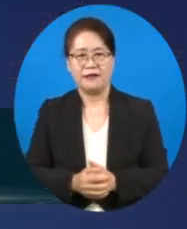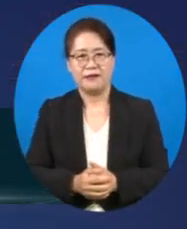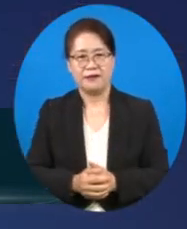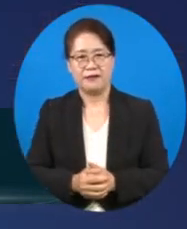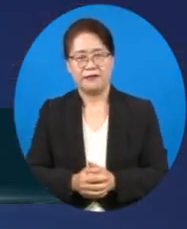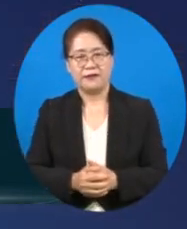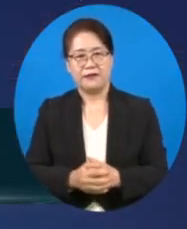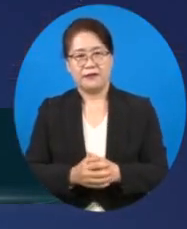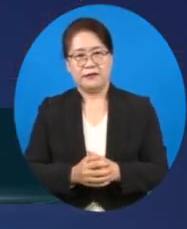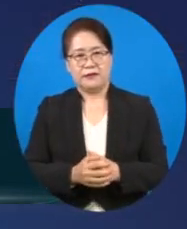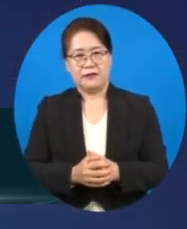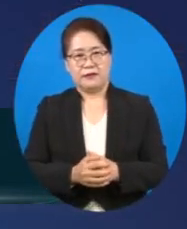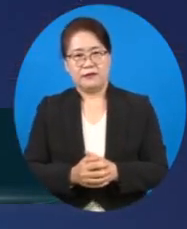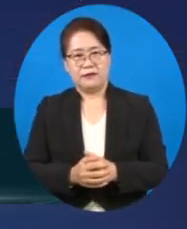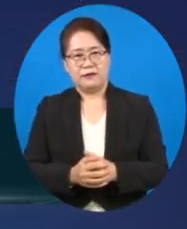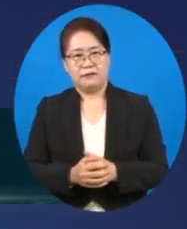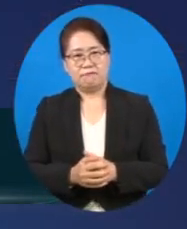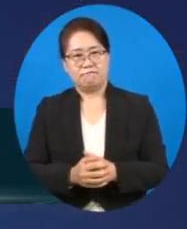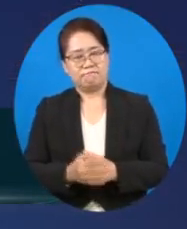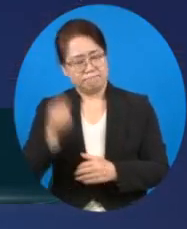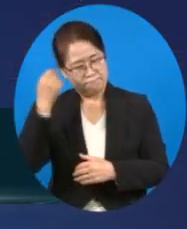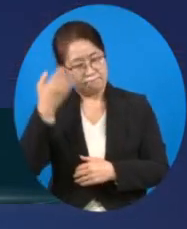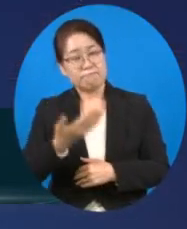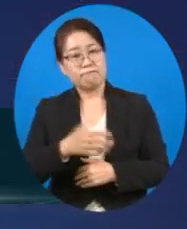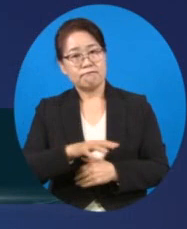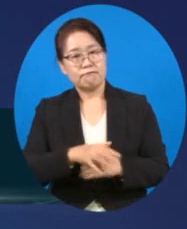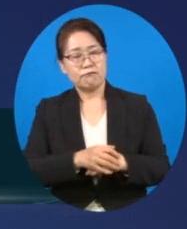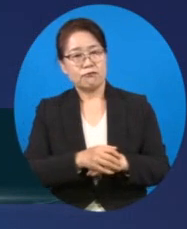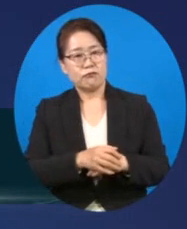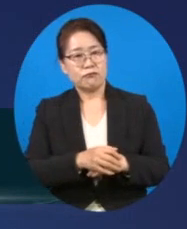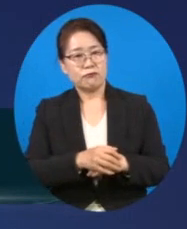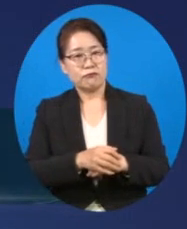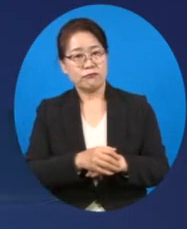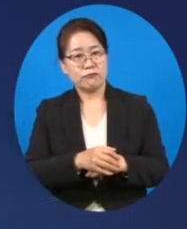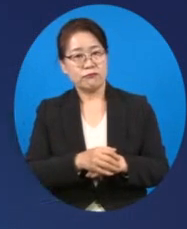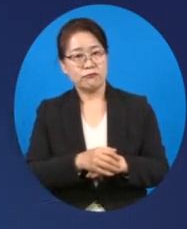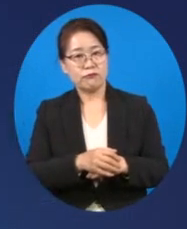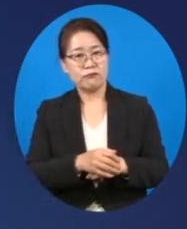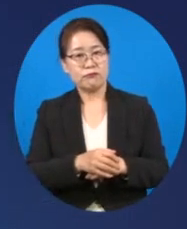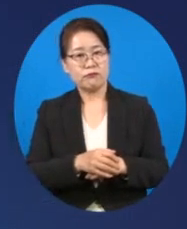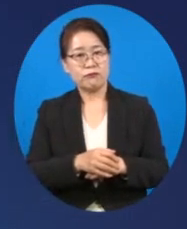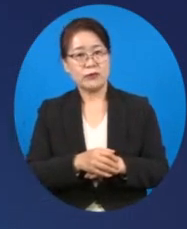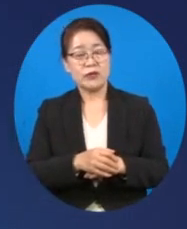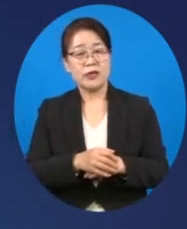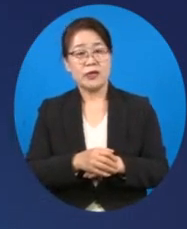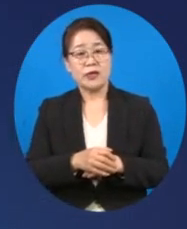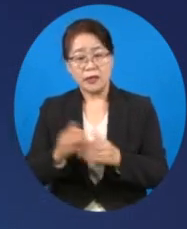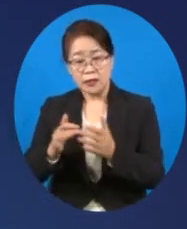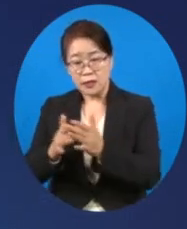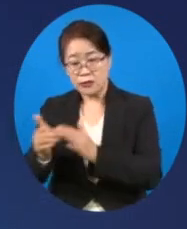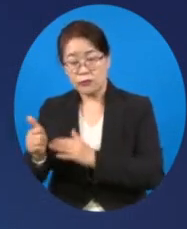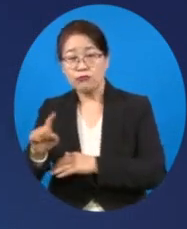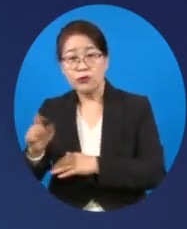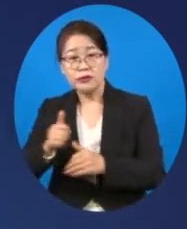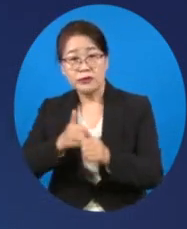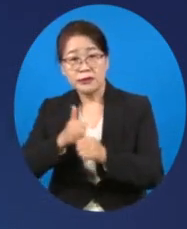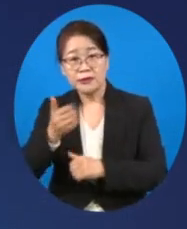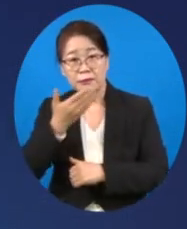여러분 여기서 제가 여러분에게 문제를 하나 얘기했습니다 지금 예수님은 무엇을 승리라고 말씀하시죠